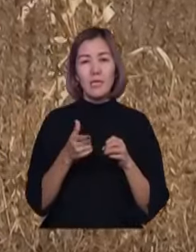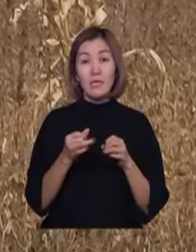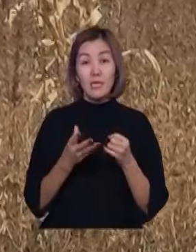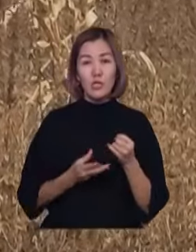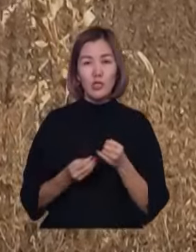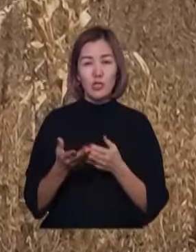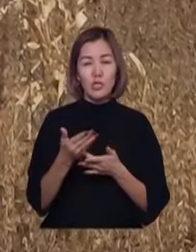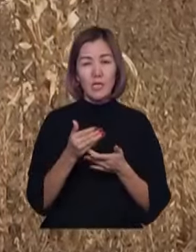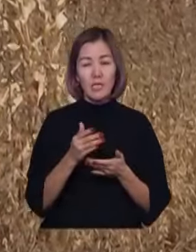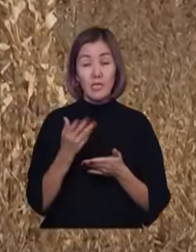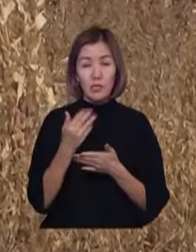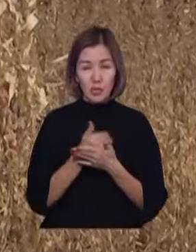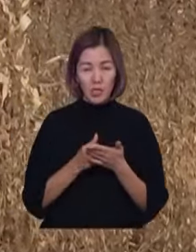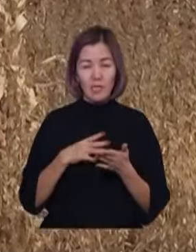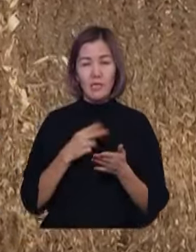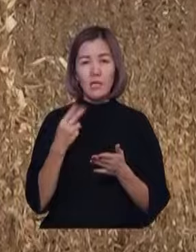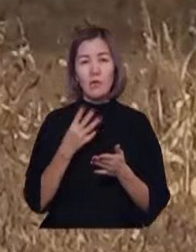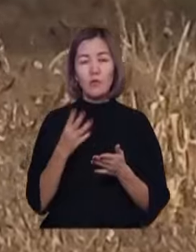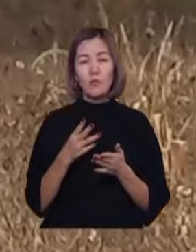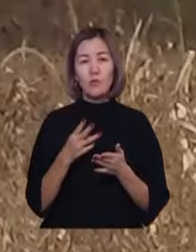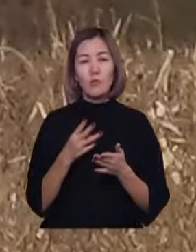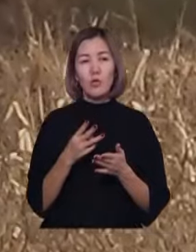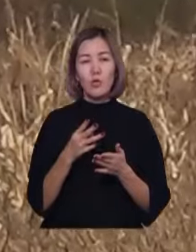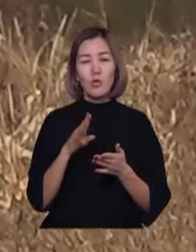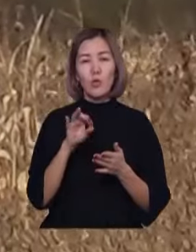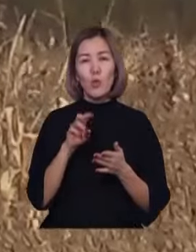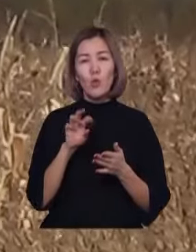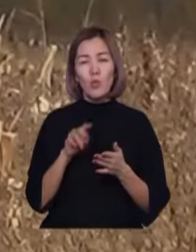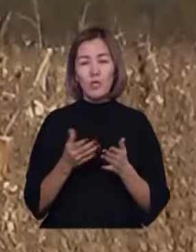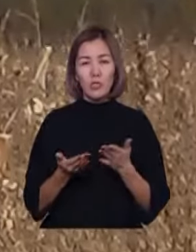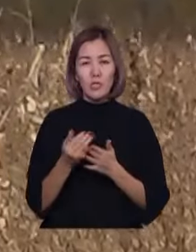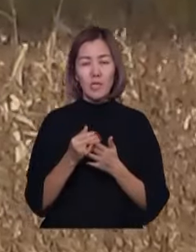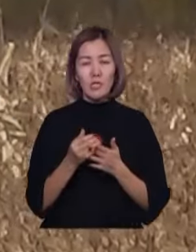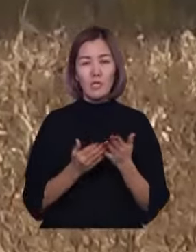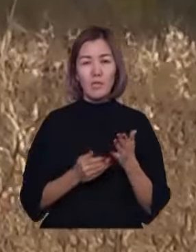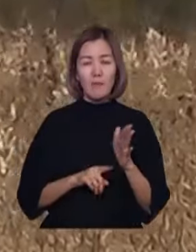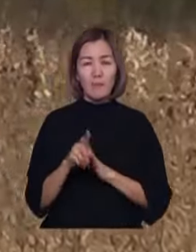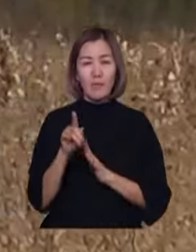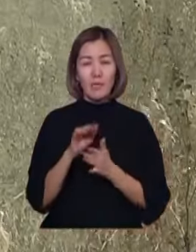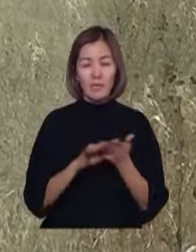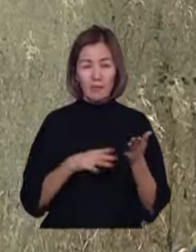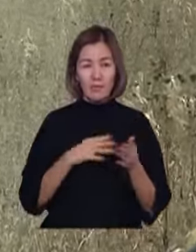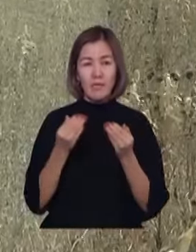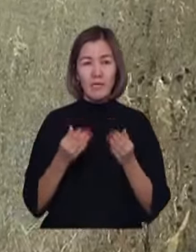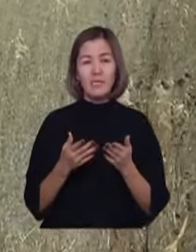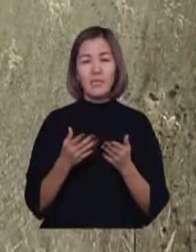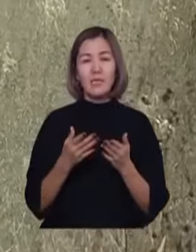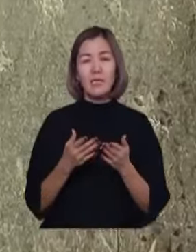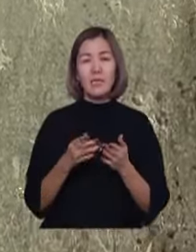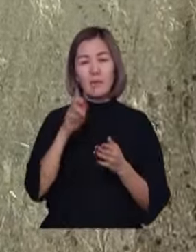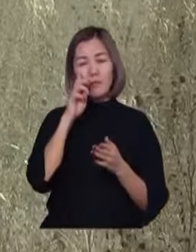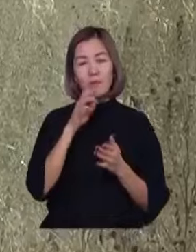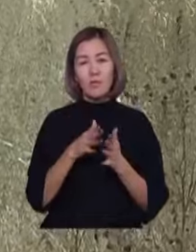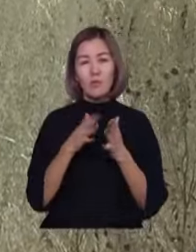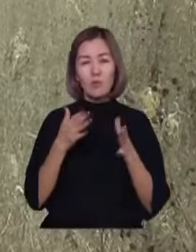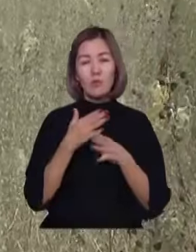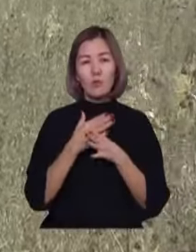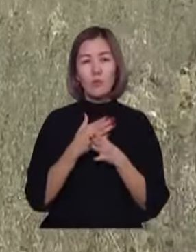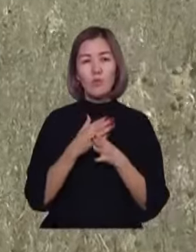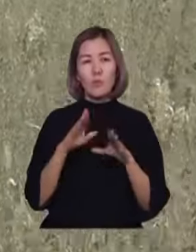Яғни 24 мың тоннадан аса өнім алған. Әлі де ору жұмыстары жалғасып жатыр. Мамандардың сөзінше диқандарға мемлекеттен үлкен